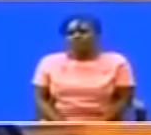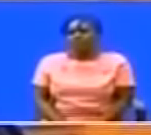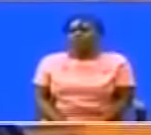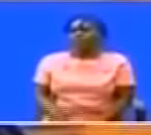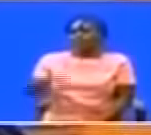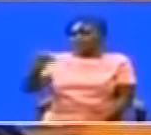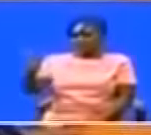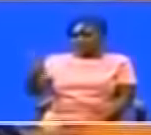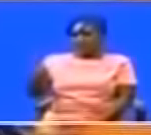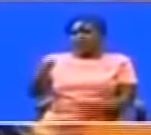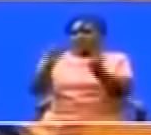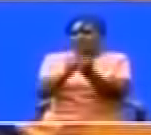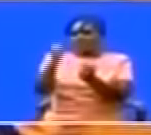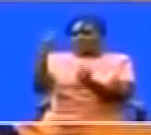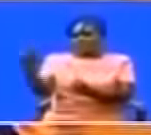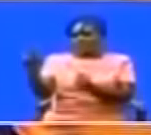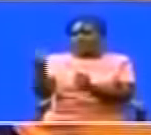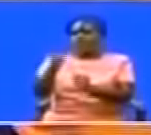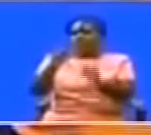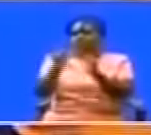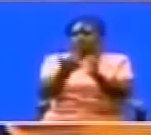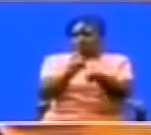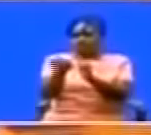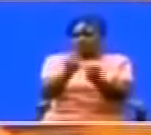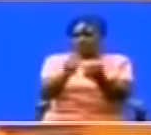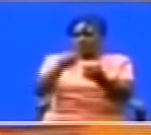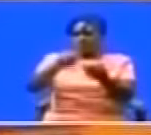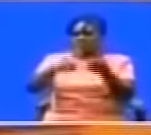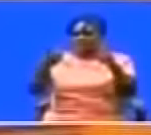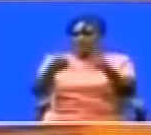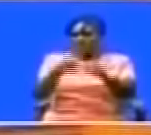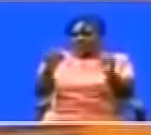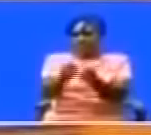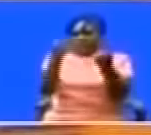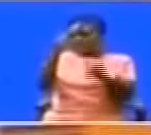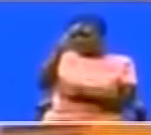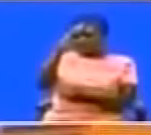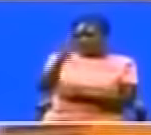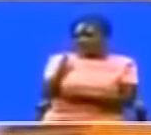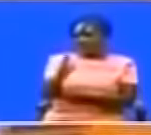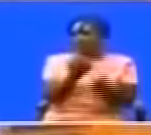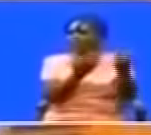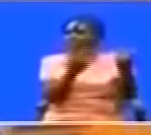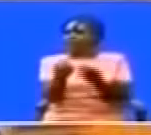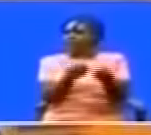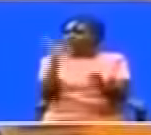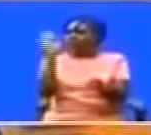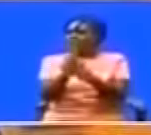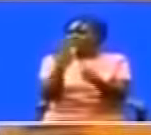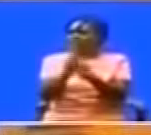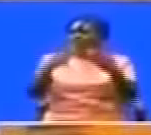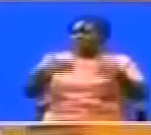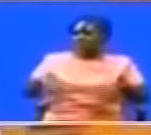Kwingineko ni kwamba makala ya 13 ya mbio za Standard Chartered yatakayofanyika siku ya Jumapili yanatarajiwa kuvutia watu